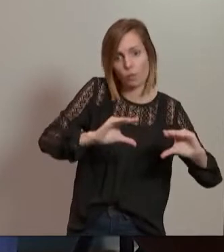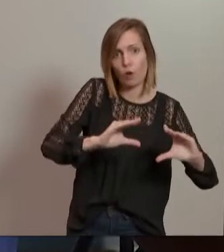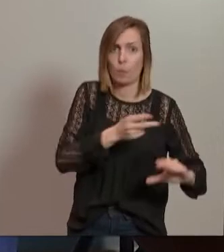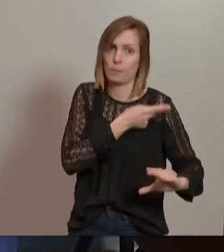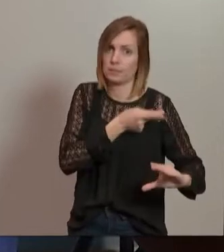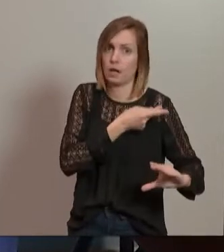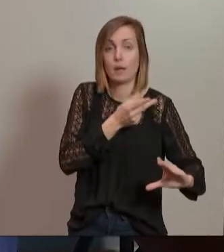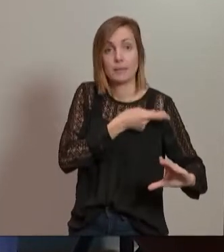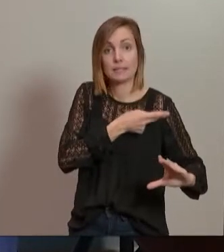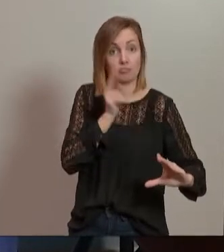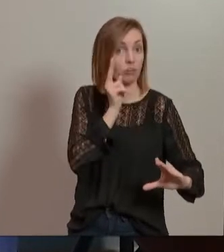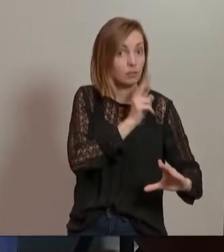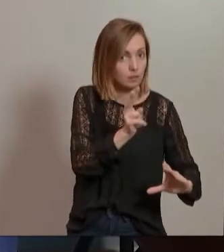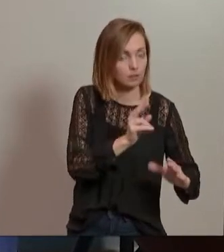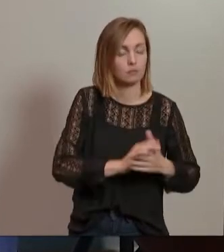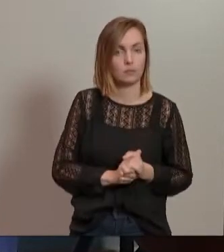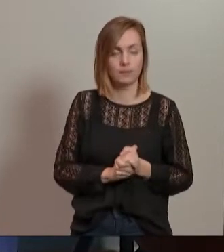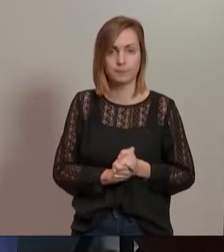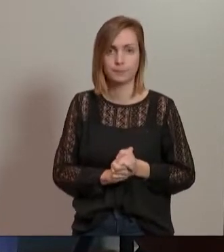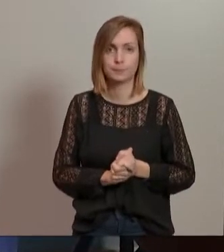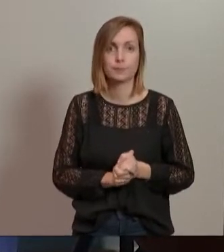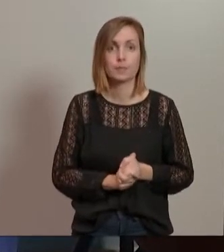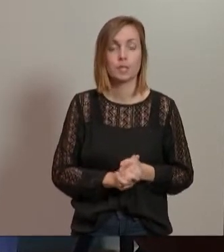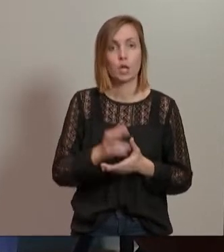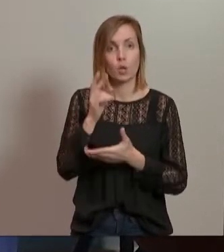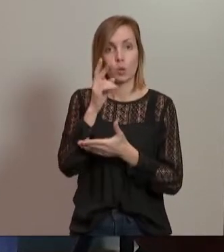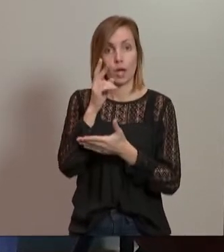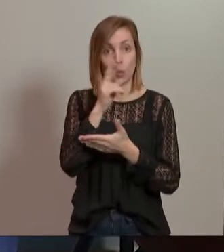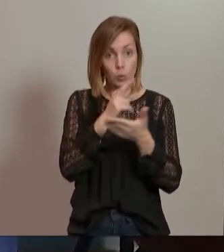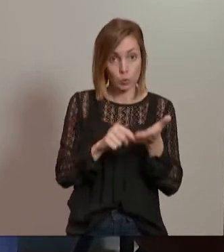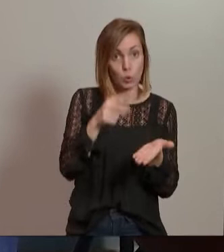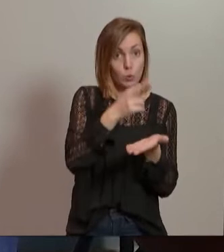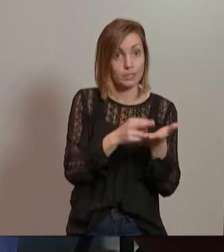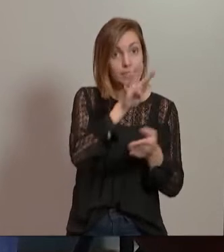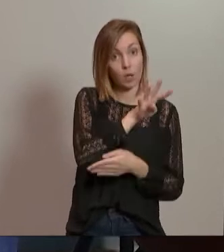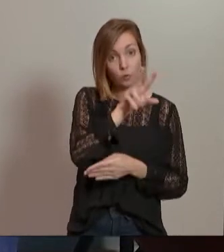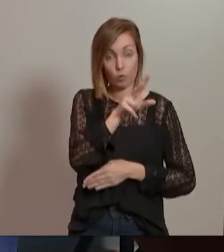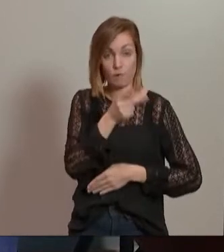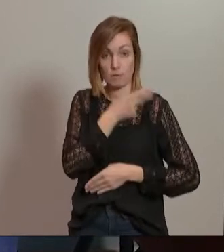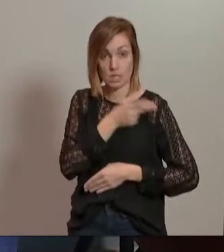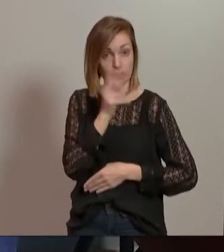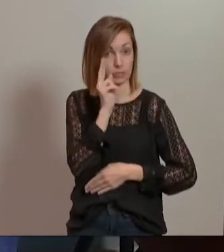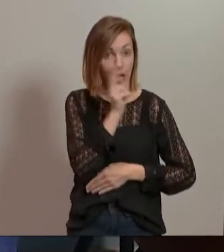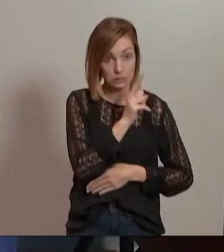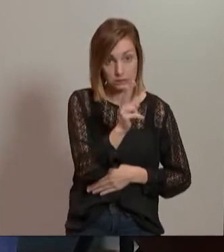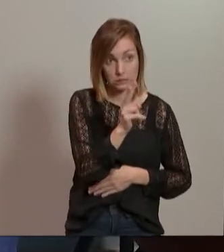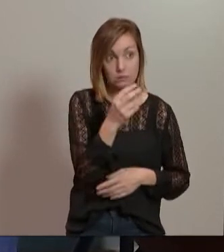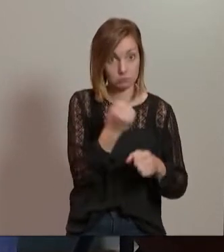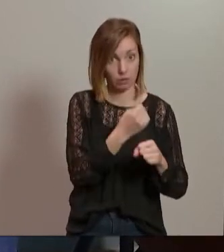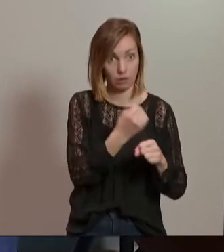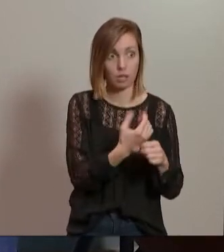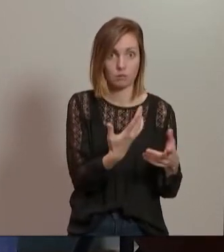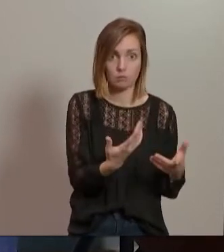Et là, je parle de médecins généralistes. Il y a à Rosé 43 médecins généralistes en activité, ce qui nous